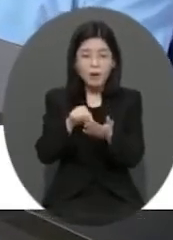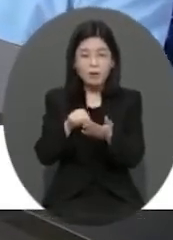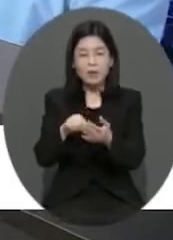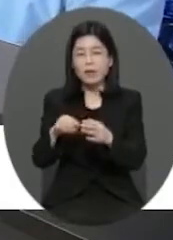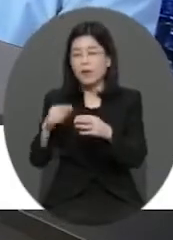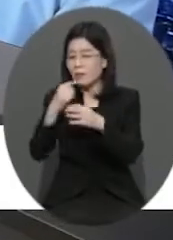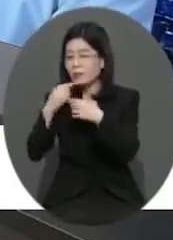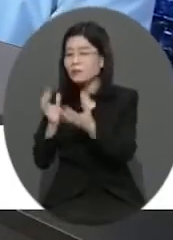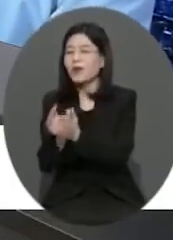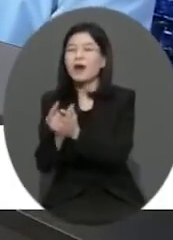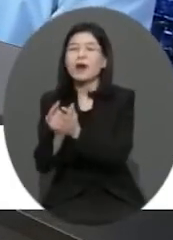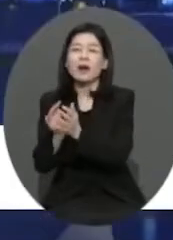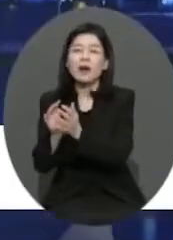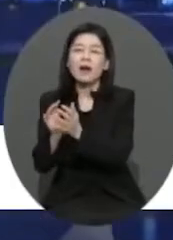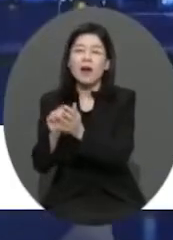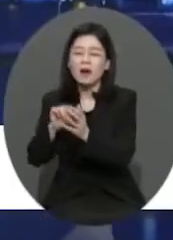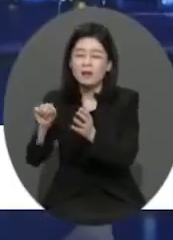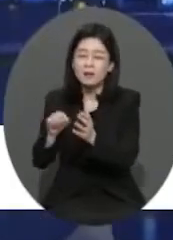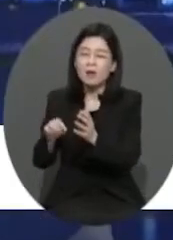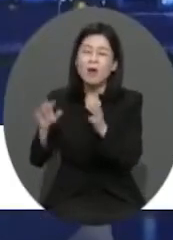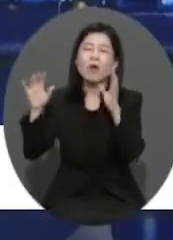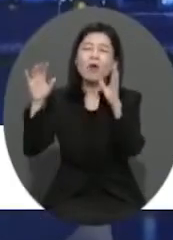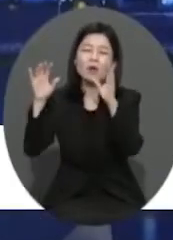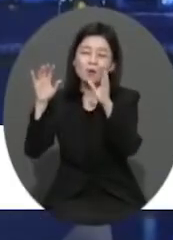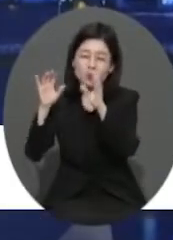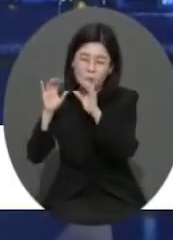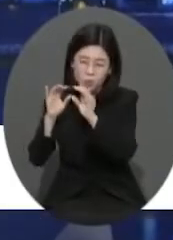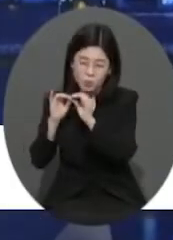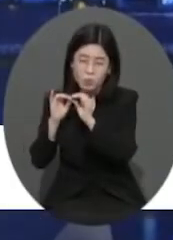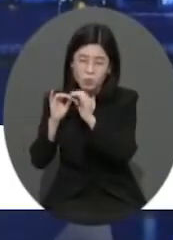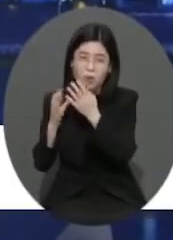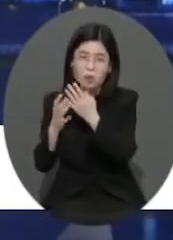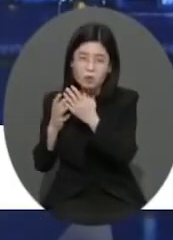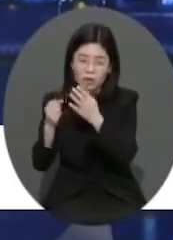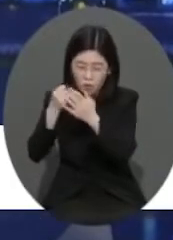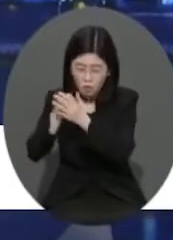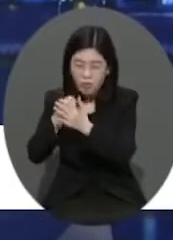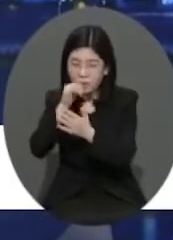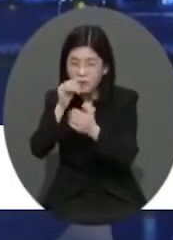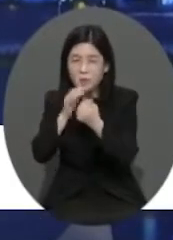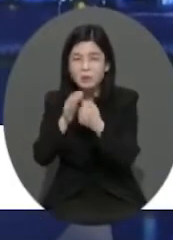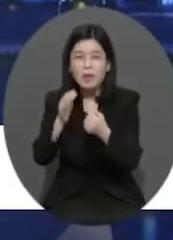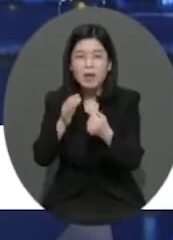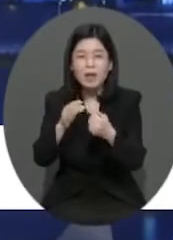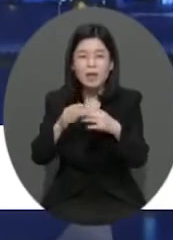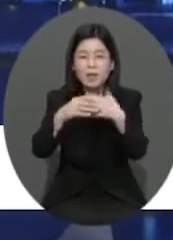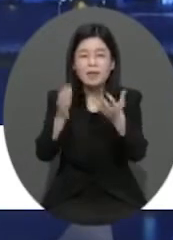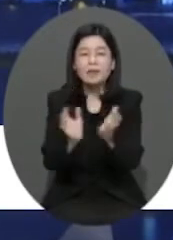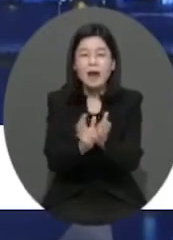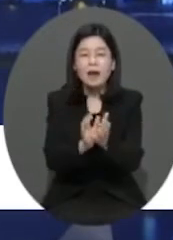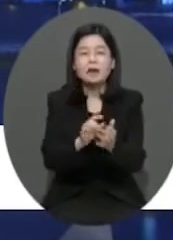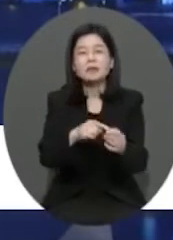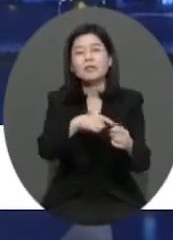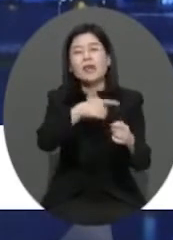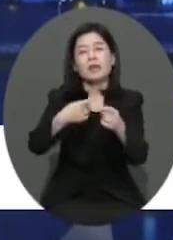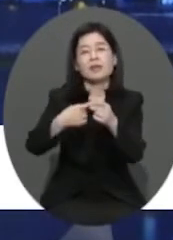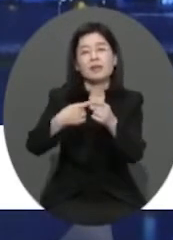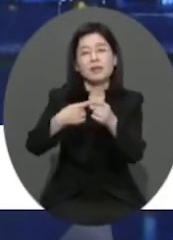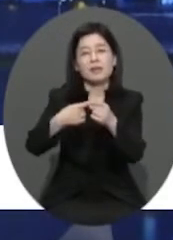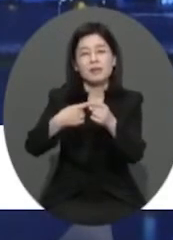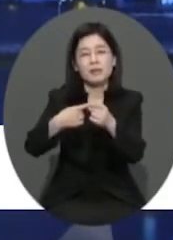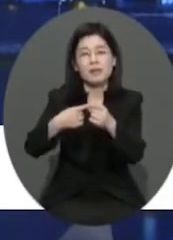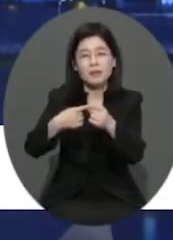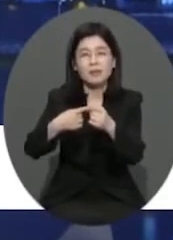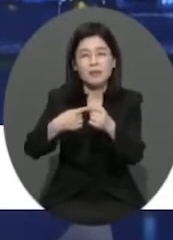이상은 성당 사시는 모습을 저희는 요청을 드릴 수밖에 없고 또 모두가 더 당을